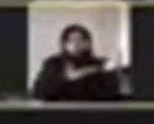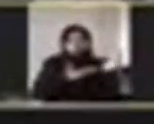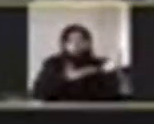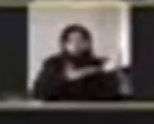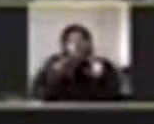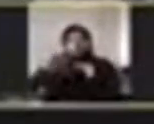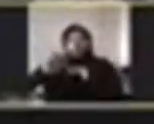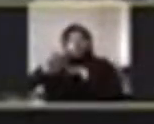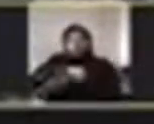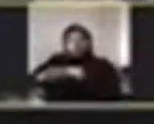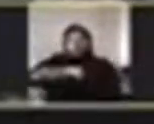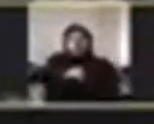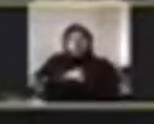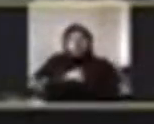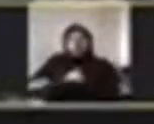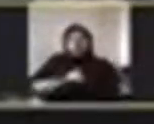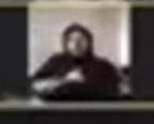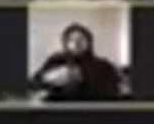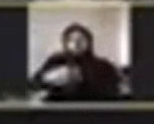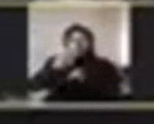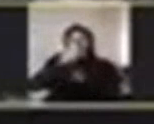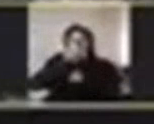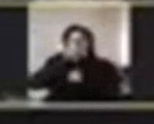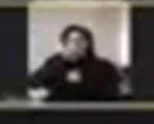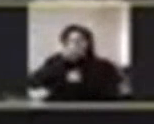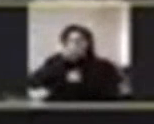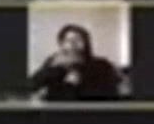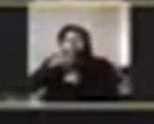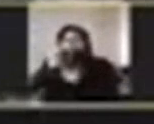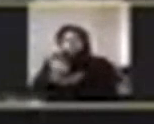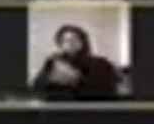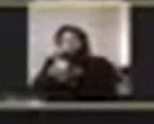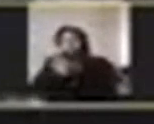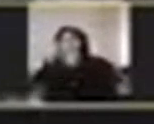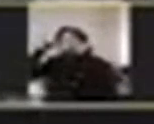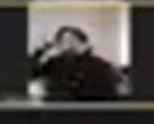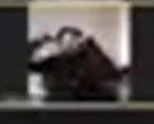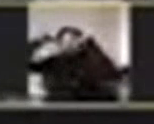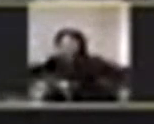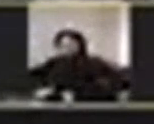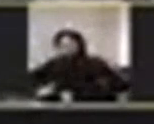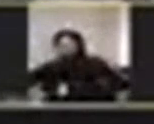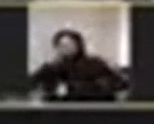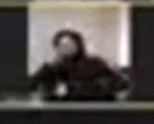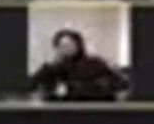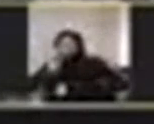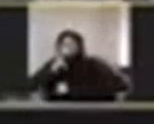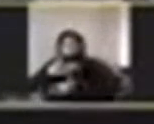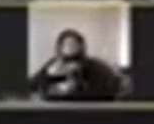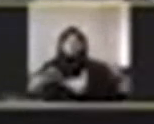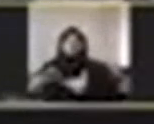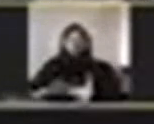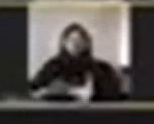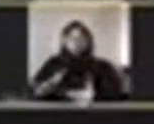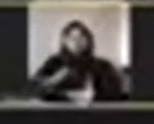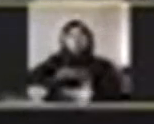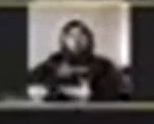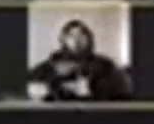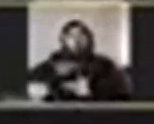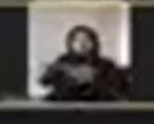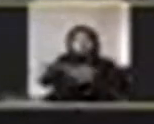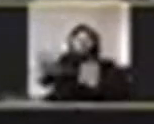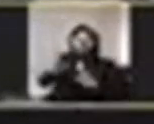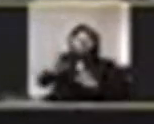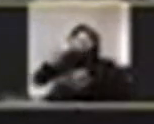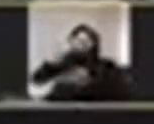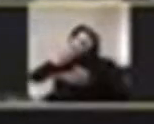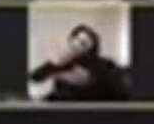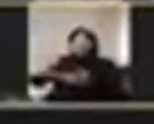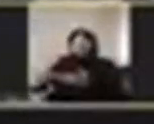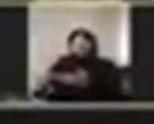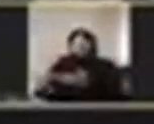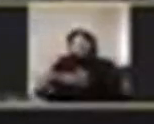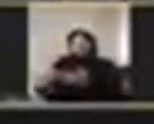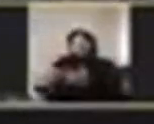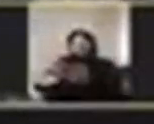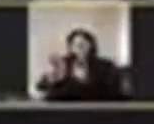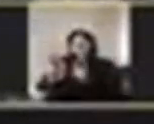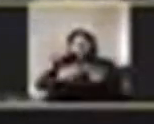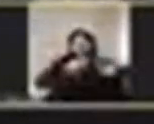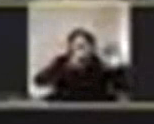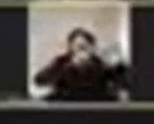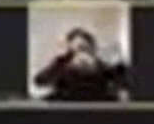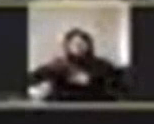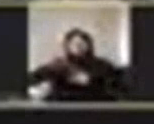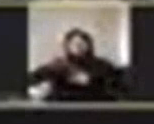anak mengatakan justru dia setuju. Dia mau sekolah dibuka gitu. Jadi dari